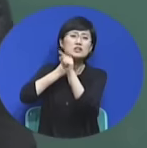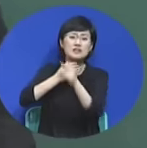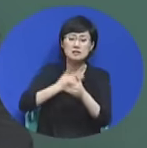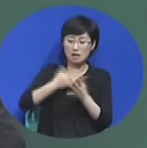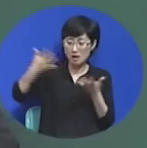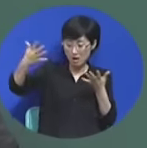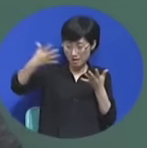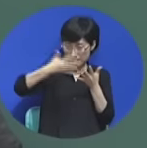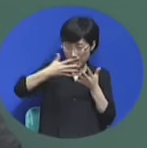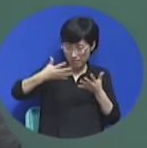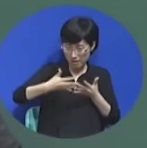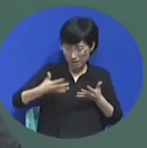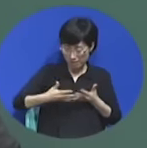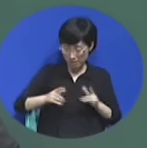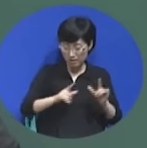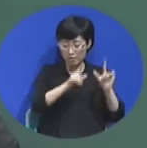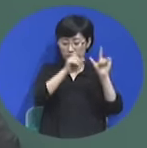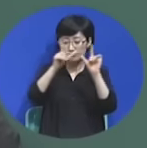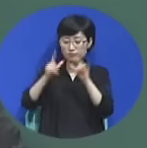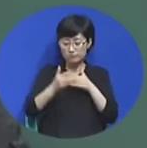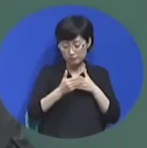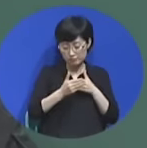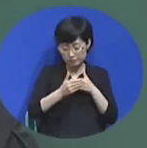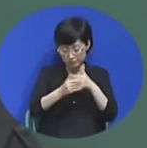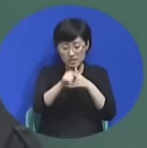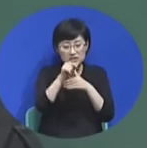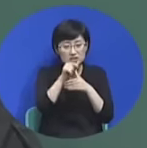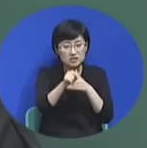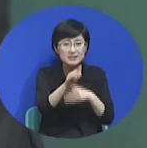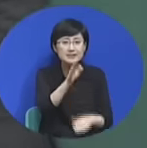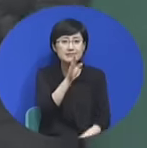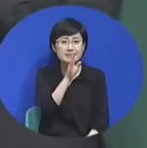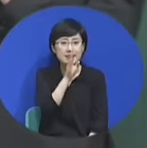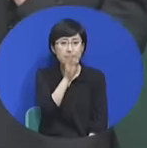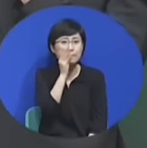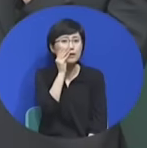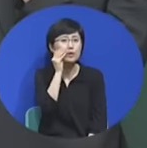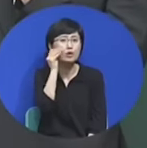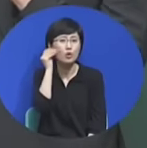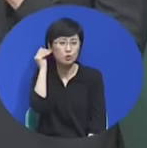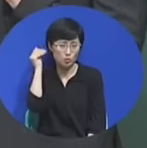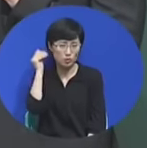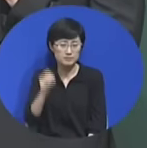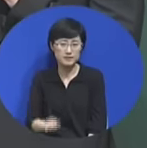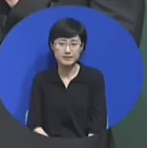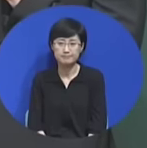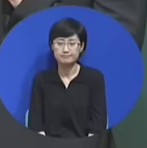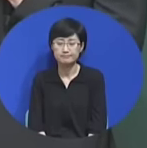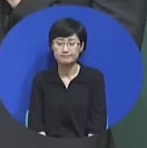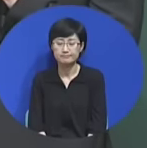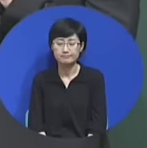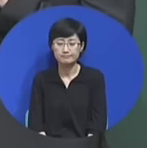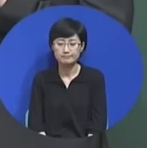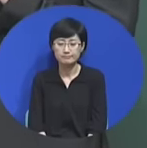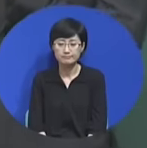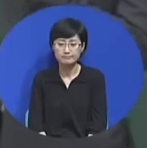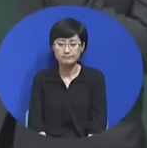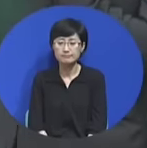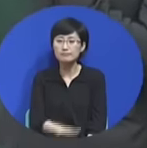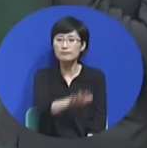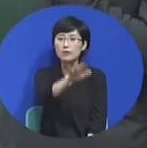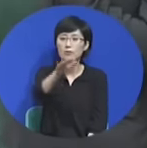他会彻底的掌握我的生活。 이걸 뭐라 그러냐? 이걸 형통이라고 합니다. 把这个叫做亨通。 예, 이해하시죠, 여러분? 能理解吗？